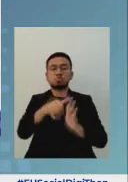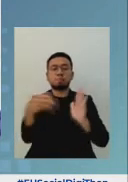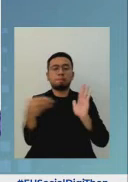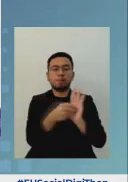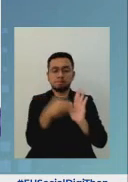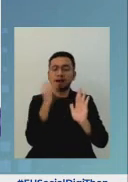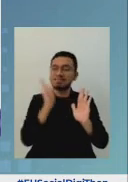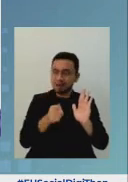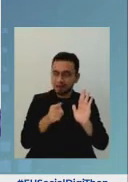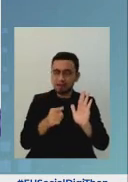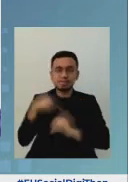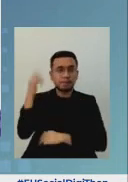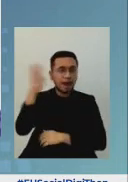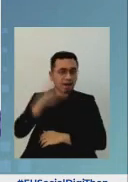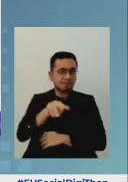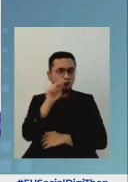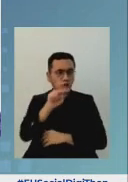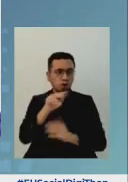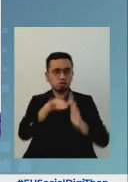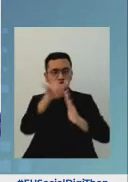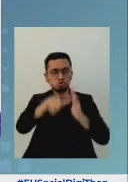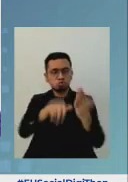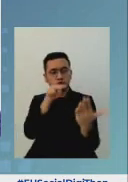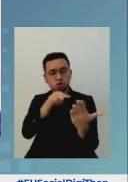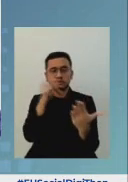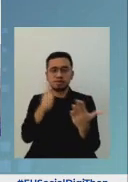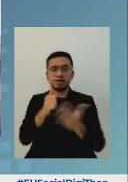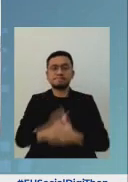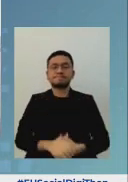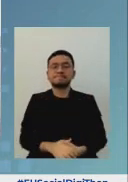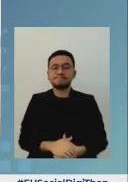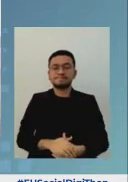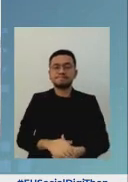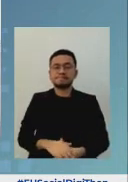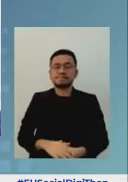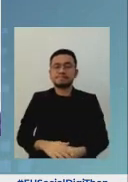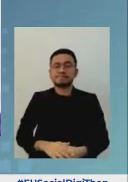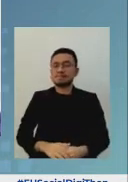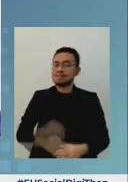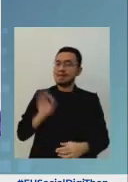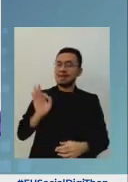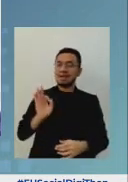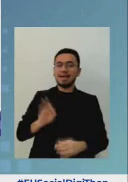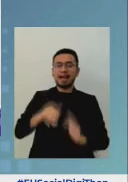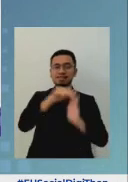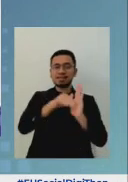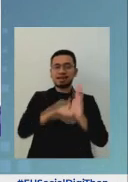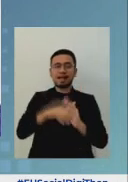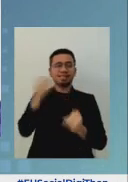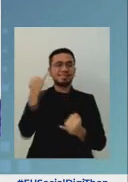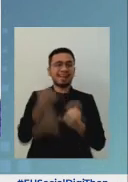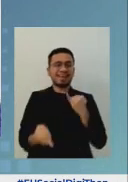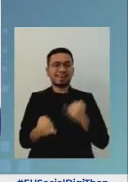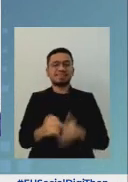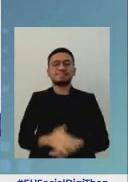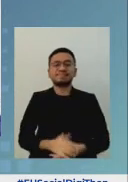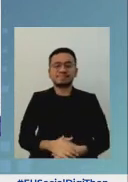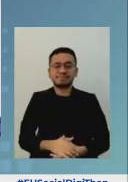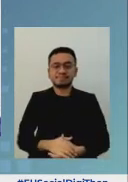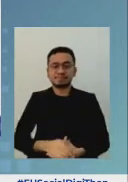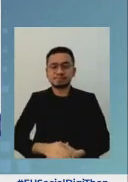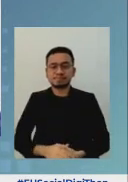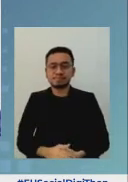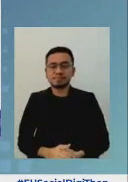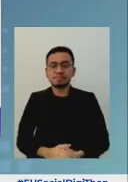ya, teman-teman bisa mengaksesnya. Nah, acara kita ternyata sudah hampir di ujung nih ya, dan